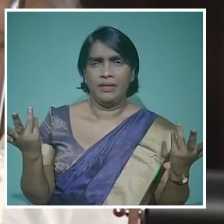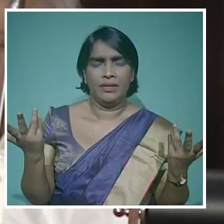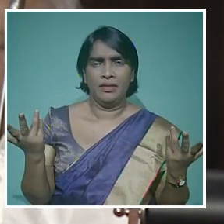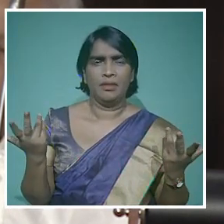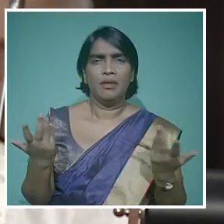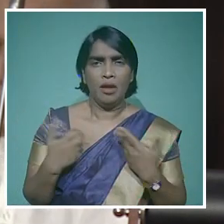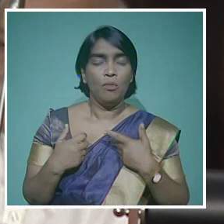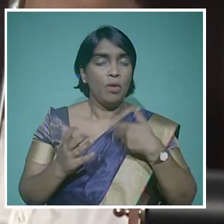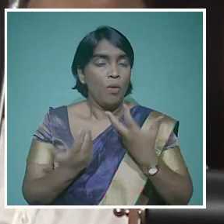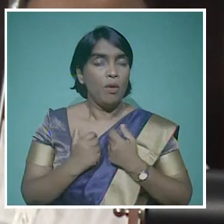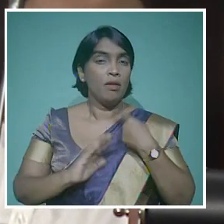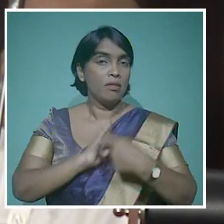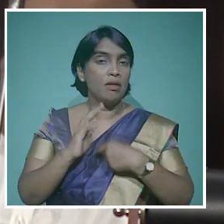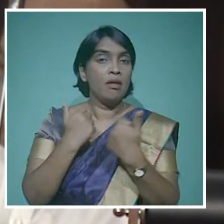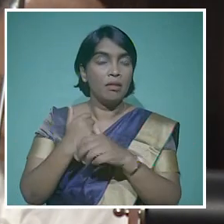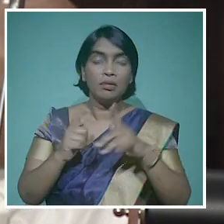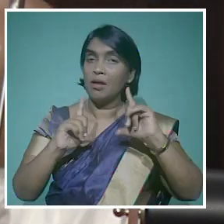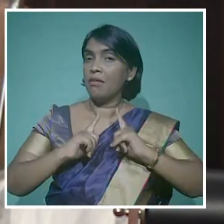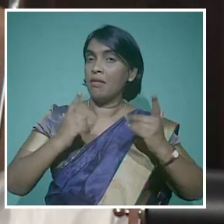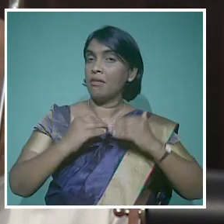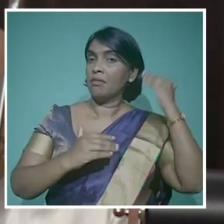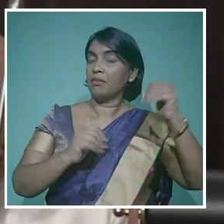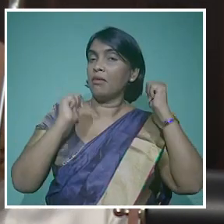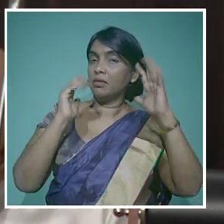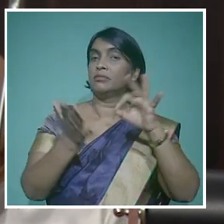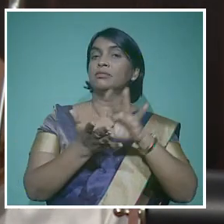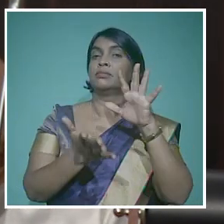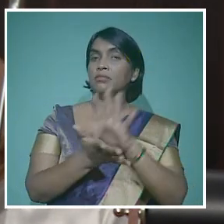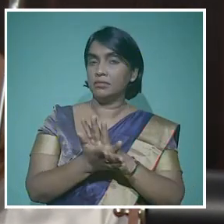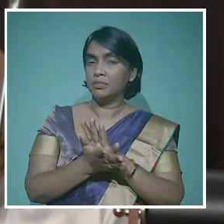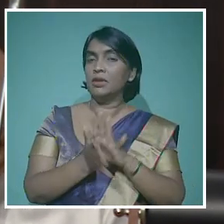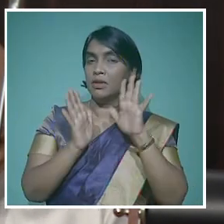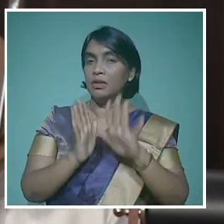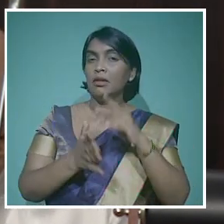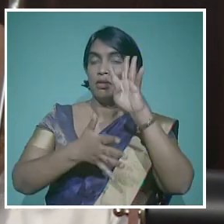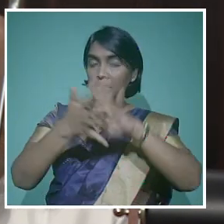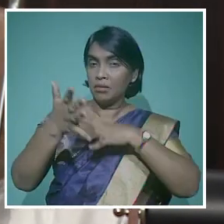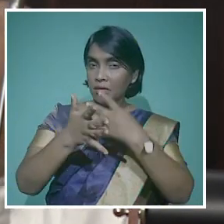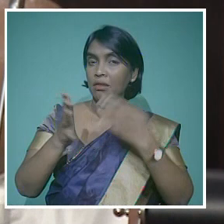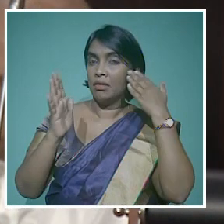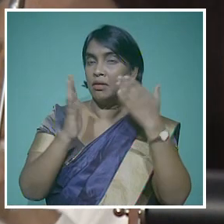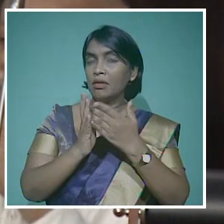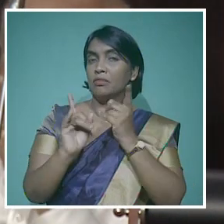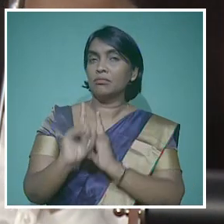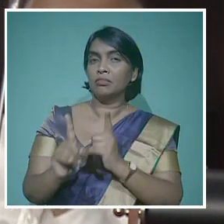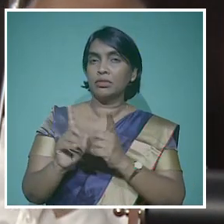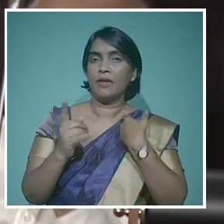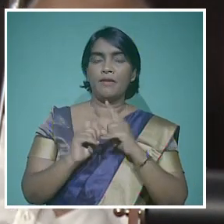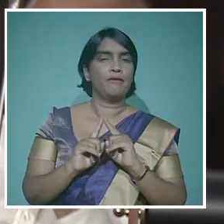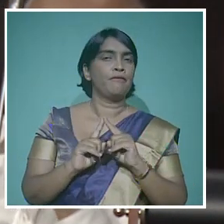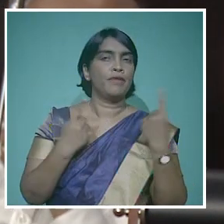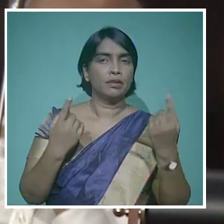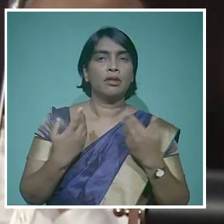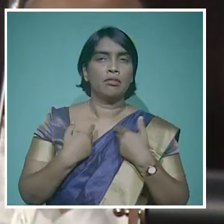අපිට තියෙන රට හදලා මෙයාට අනාගතයක් තහවුරු කරලා දෙන්න. හැබැයි මේ ආයවැය යෝජනා සම්ප්‍රදායික ආයෝජනා වලින් වෙනස්.